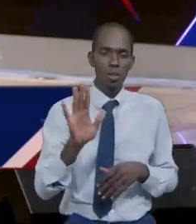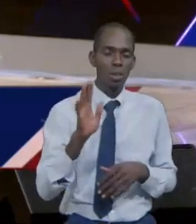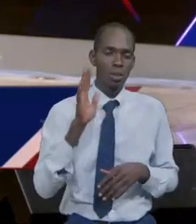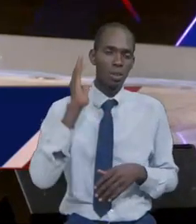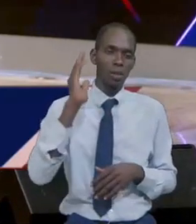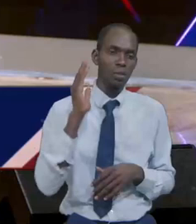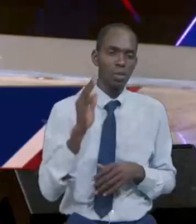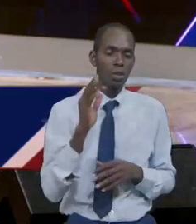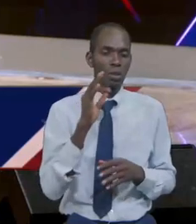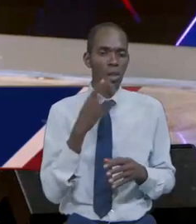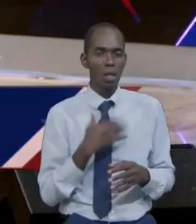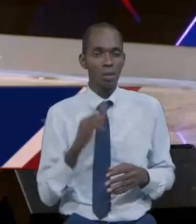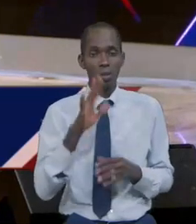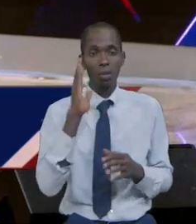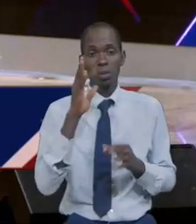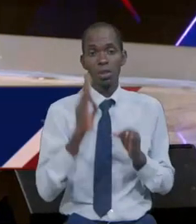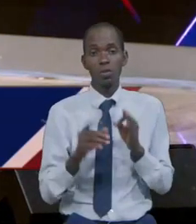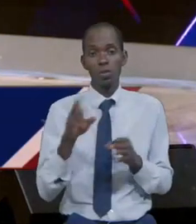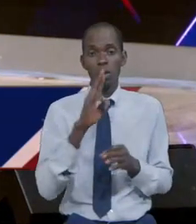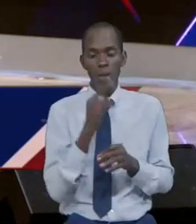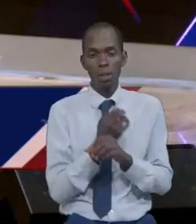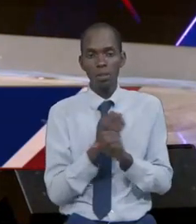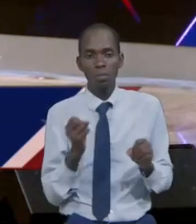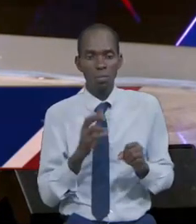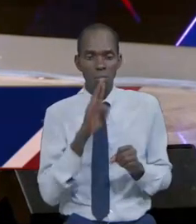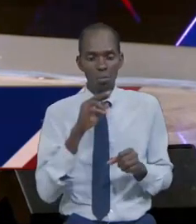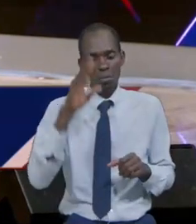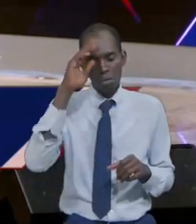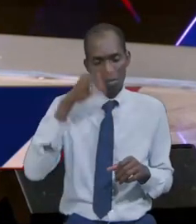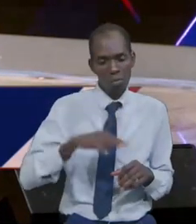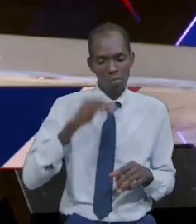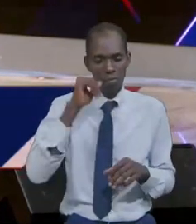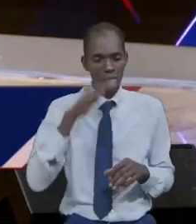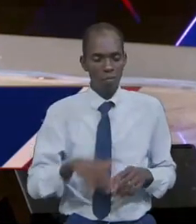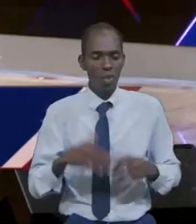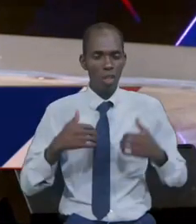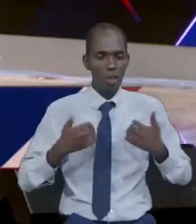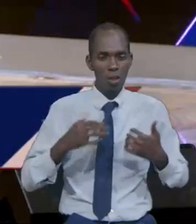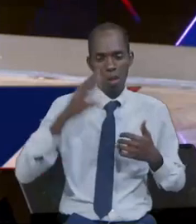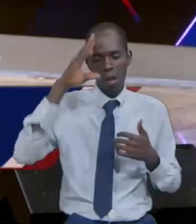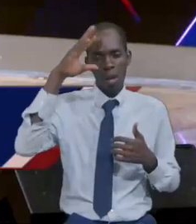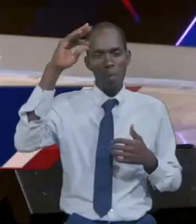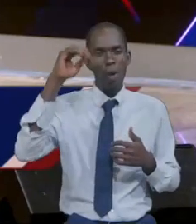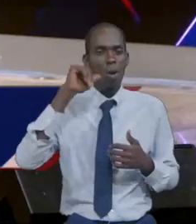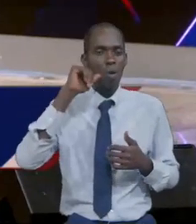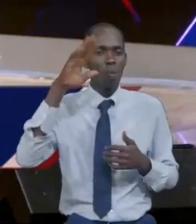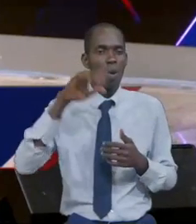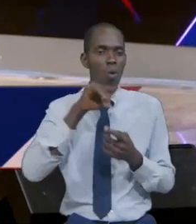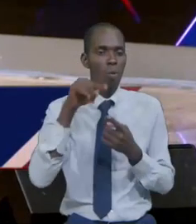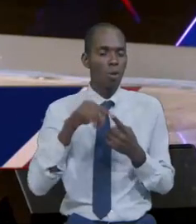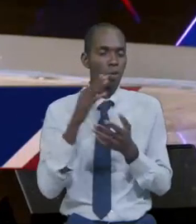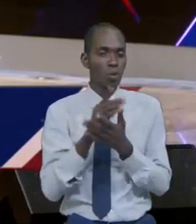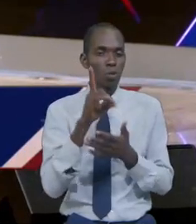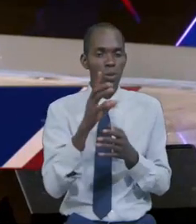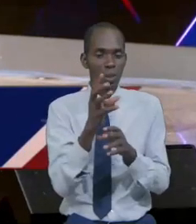si tu es né de nouveau, que tu sois un adolescent, un garçon, une fille, un homme, une femme, lorsque quelqu'un